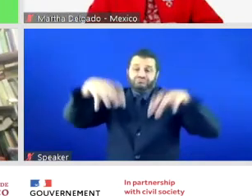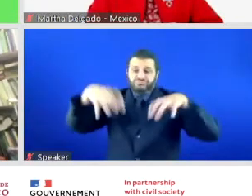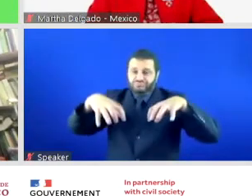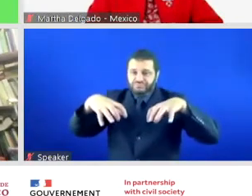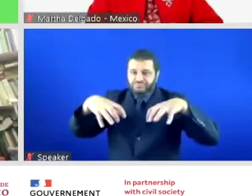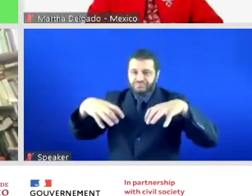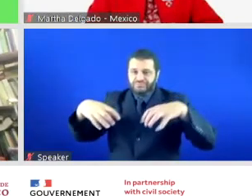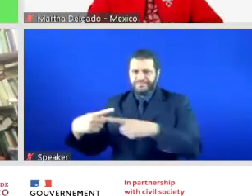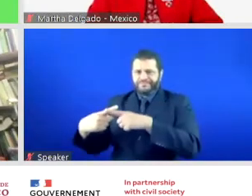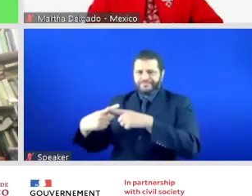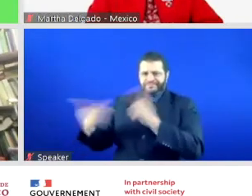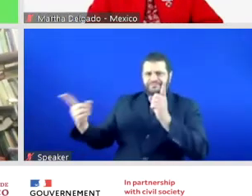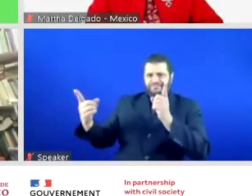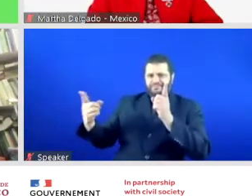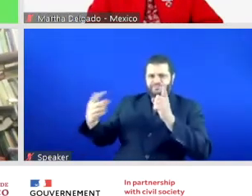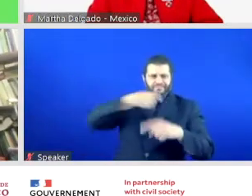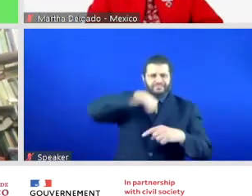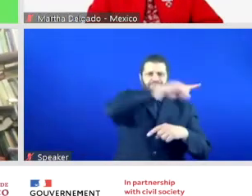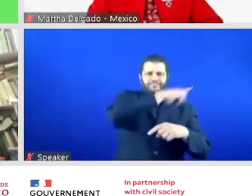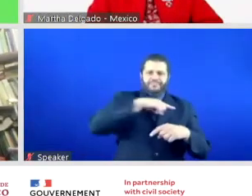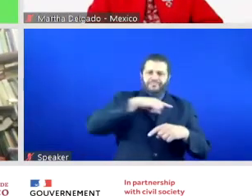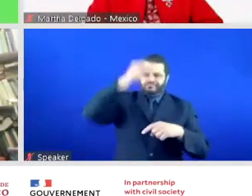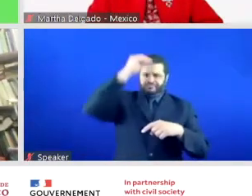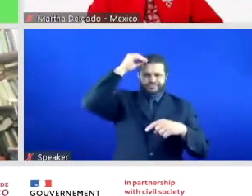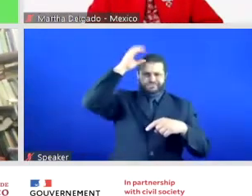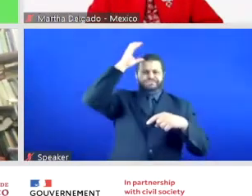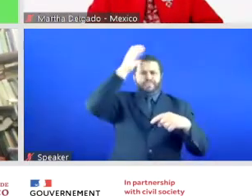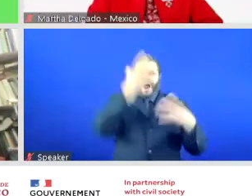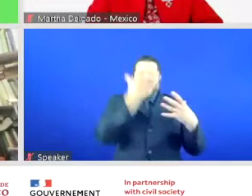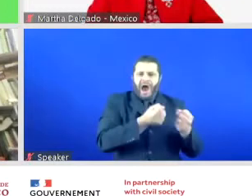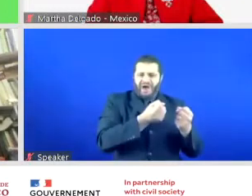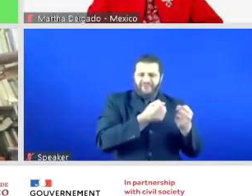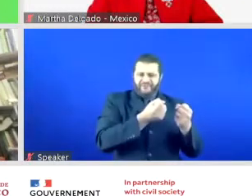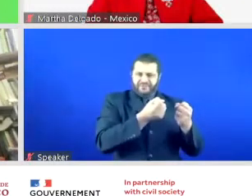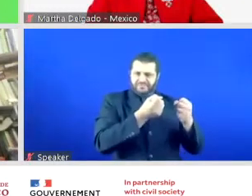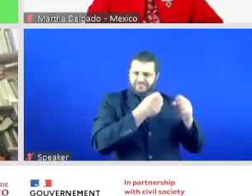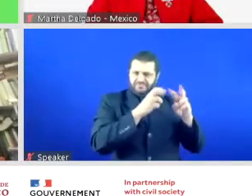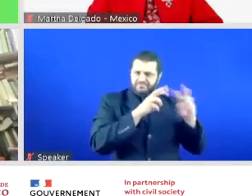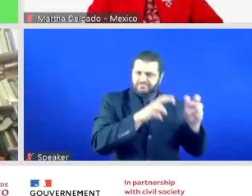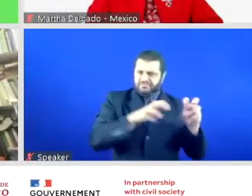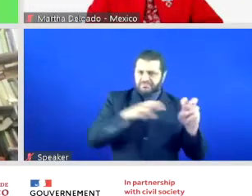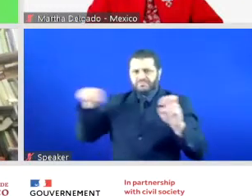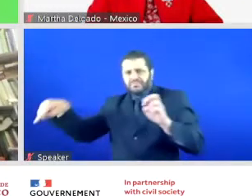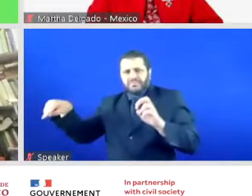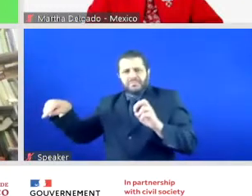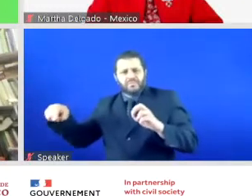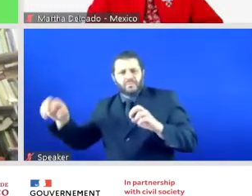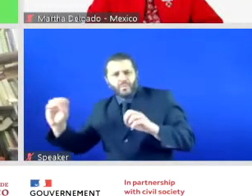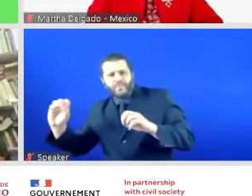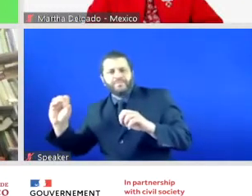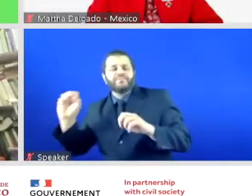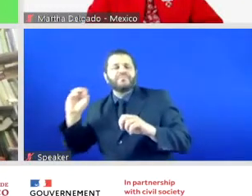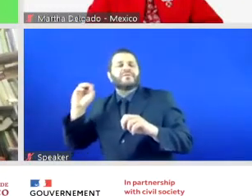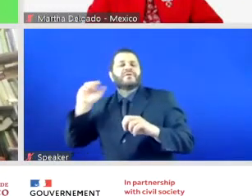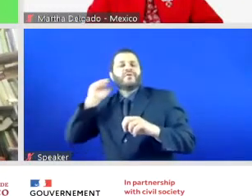sûr, les hommes ont des connaissances, mais elles sont beaucoup plus de grands repères. Alors, pour les avoir, il